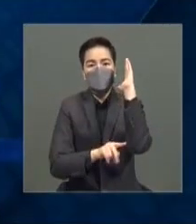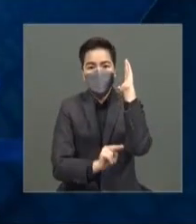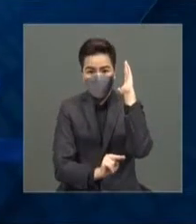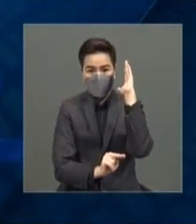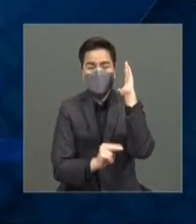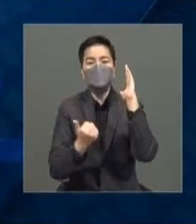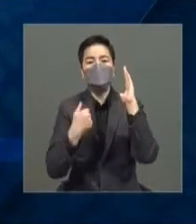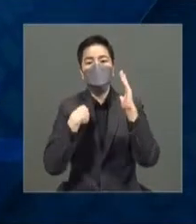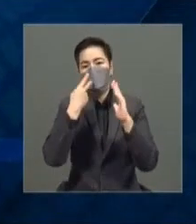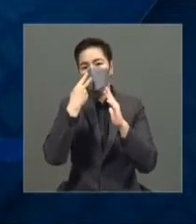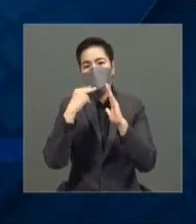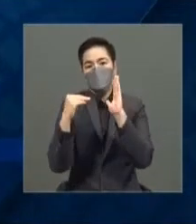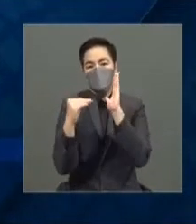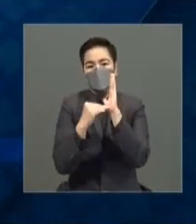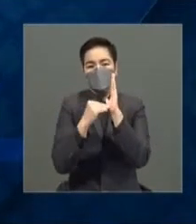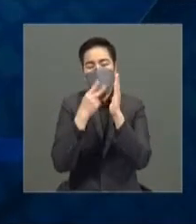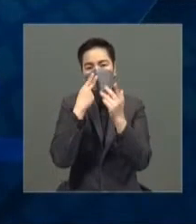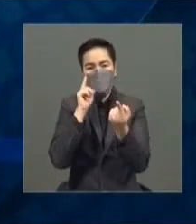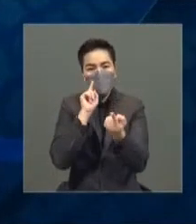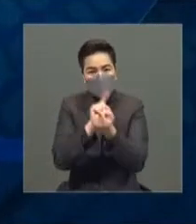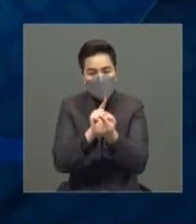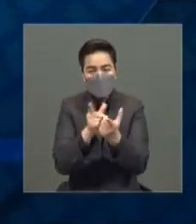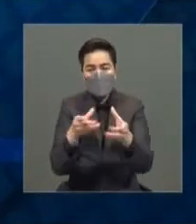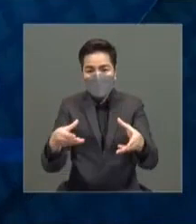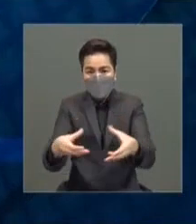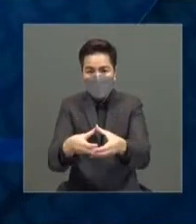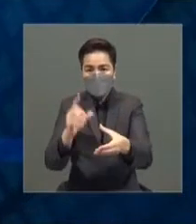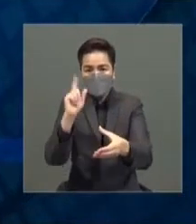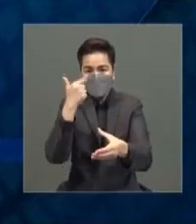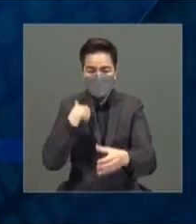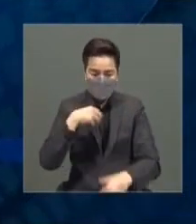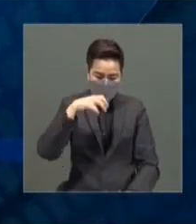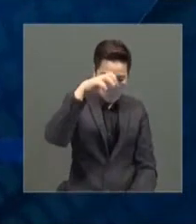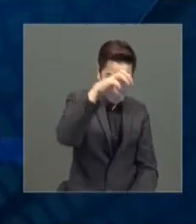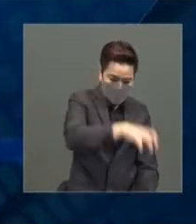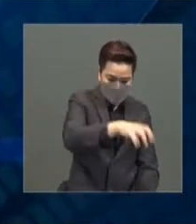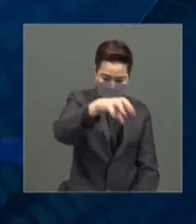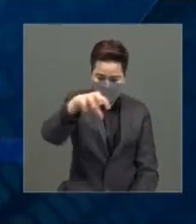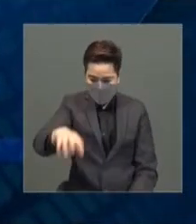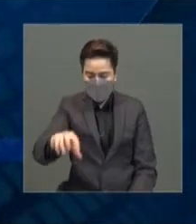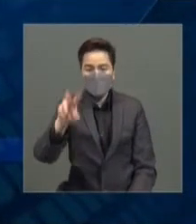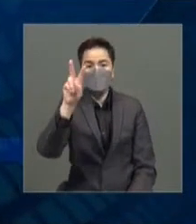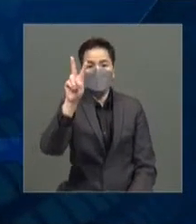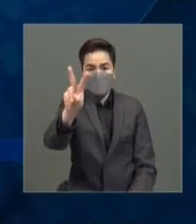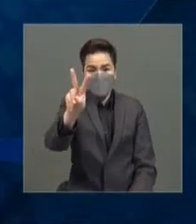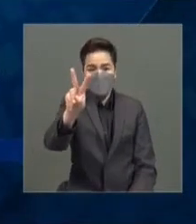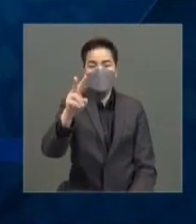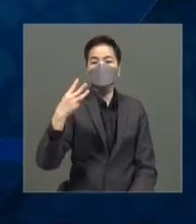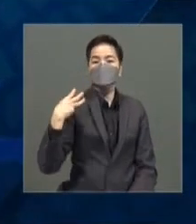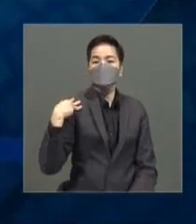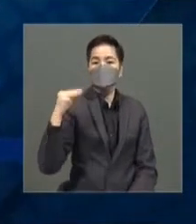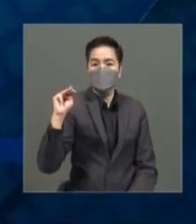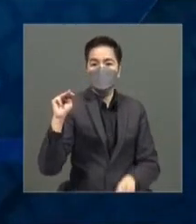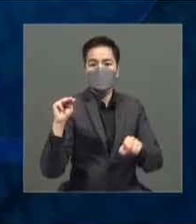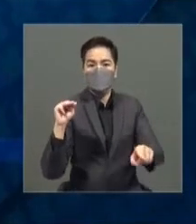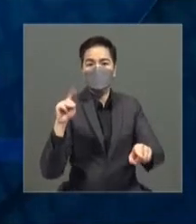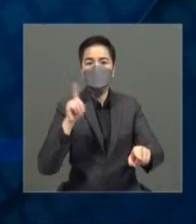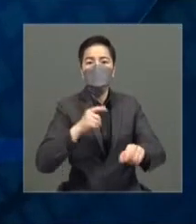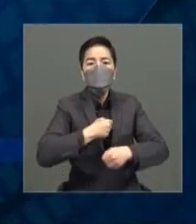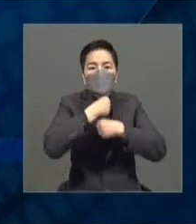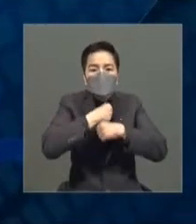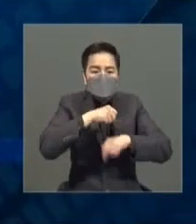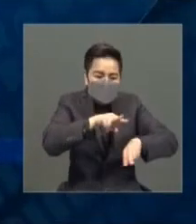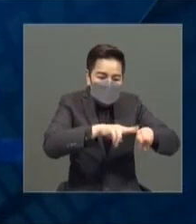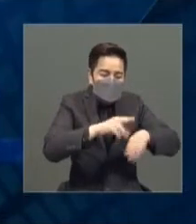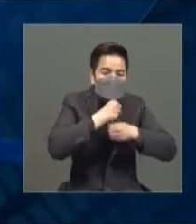คะกทม.วันนี้เนี่ยมีรายงานคลัสเตอร์ใหม่2แห่งค่ะอันดับแรกก็คือมีนบุรีนะคะเป็นศูนย์ดูแลผู้สู